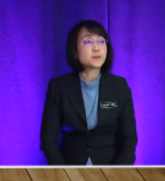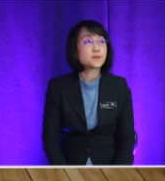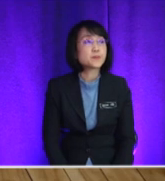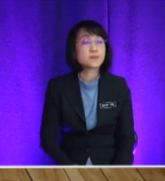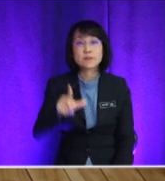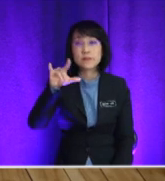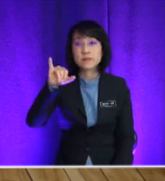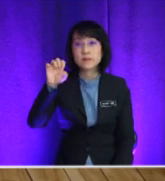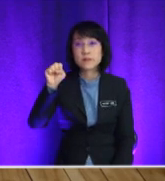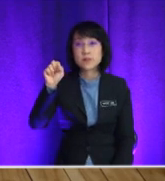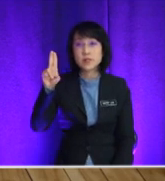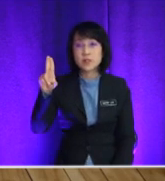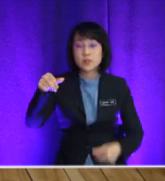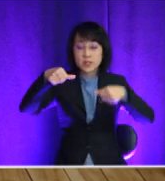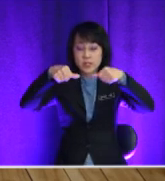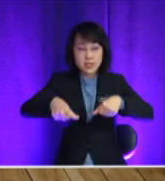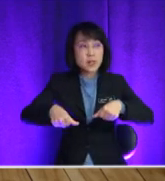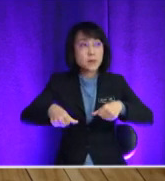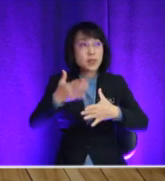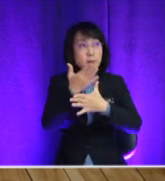pemadam perlu ditekan